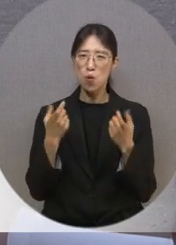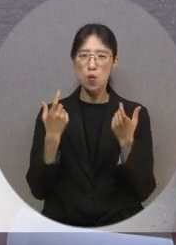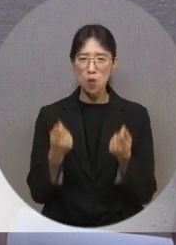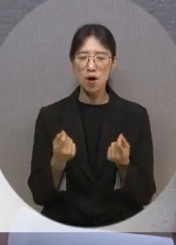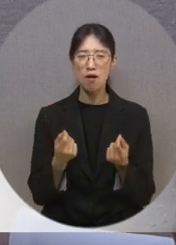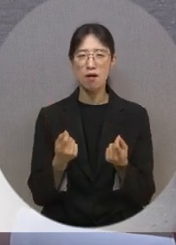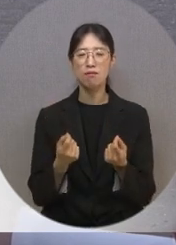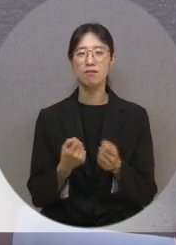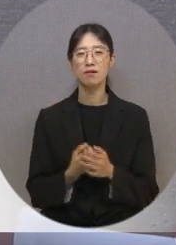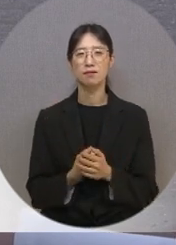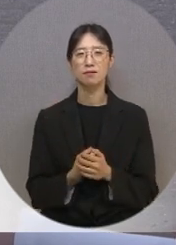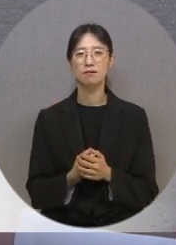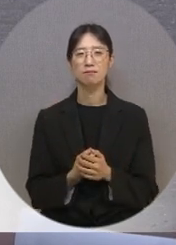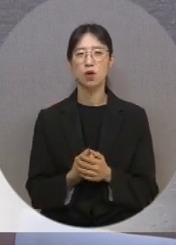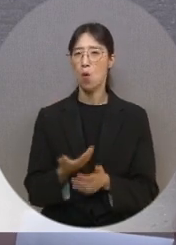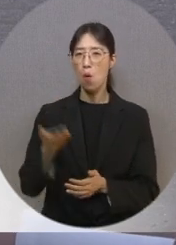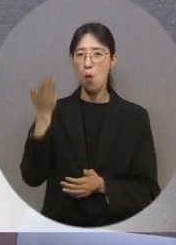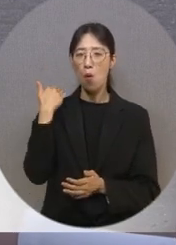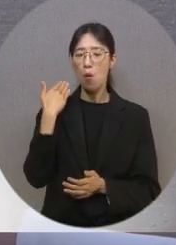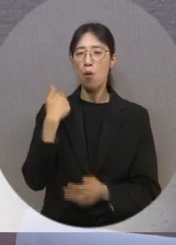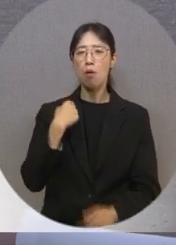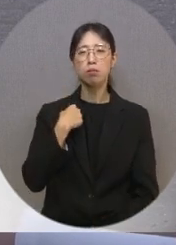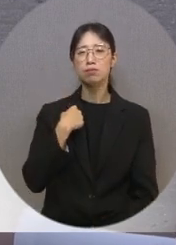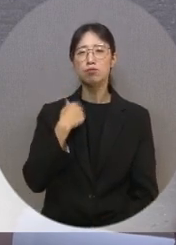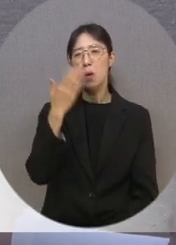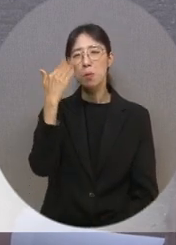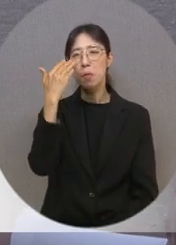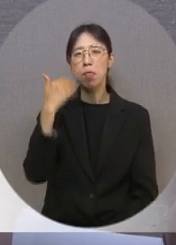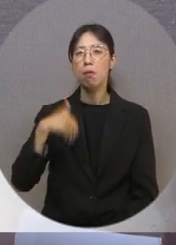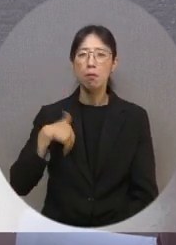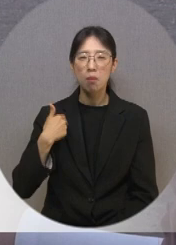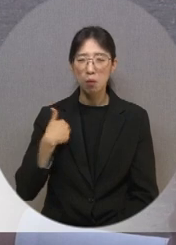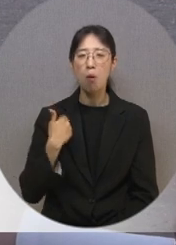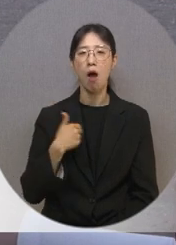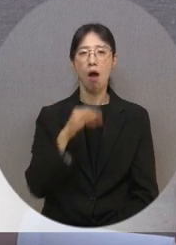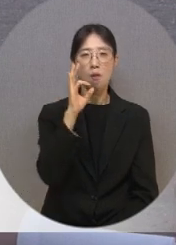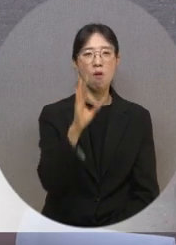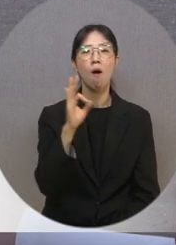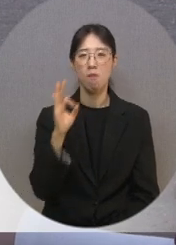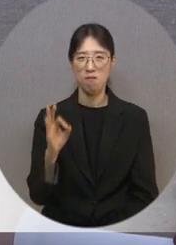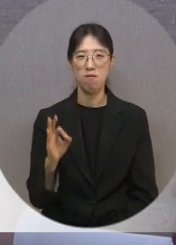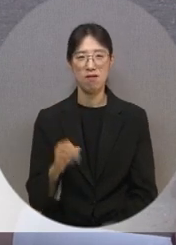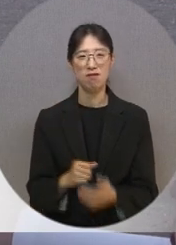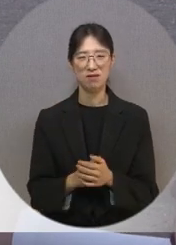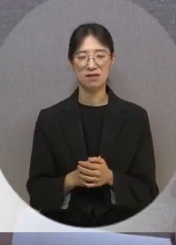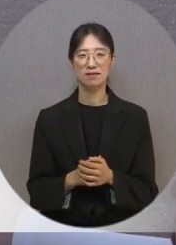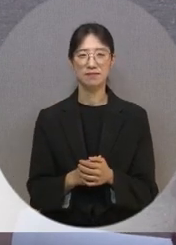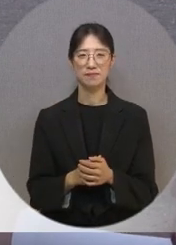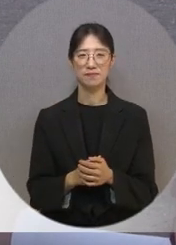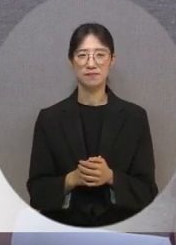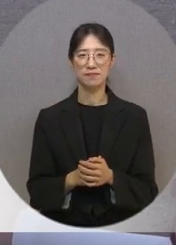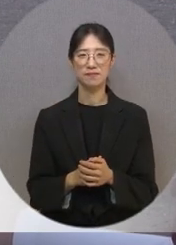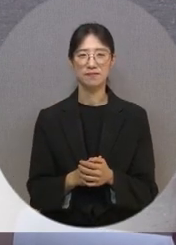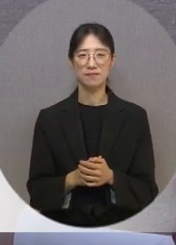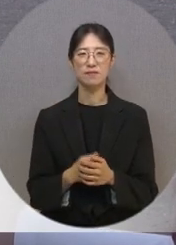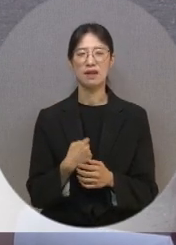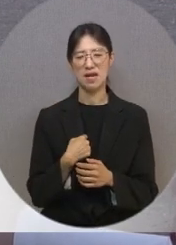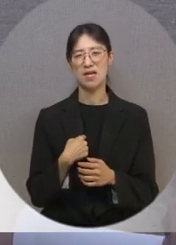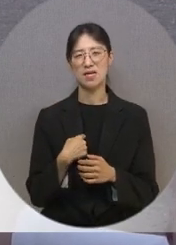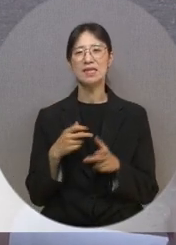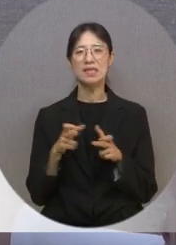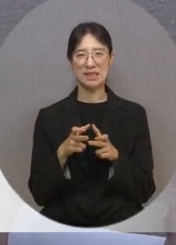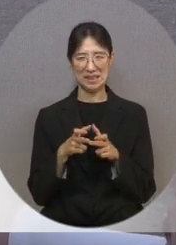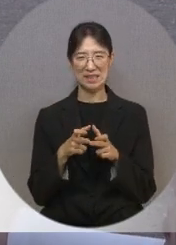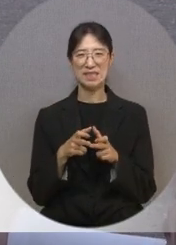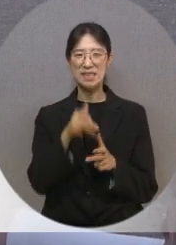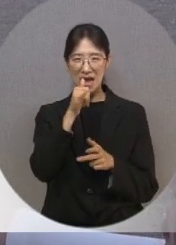전에는 못 봤던 그런 걸 더 보는 것 같아요. 그러니까 뭐 제가 이제